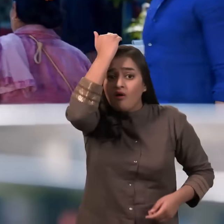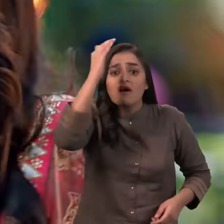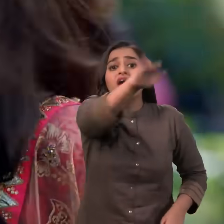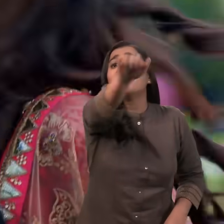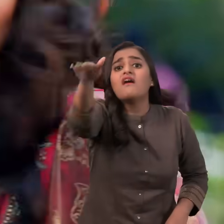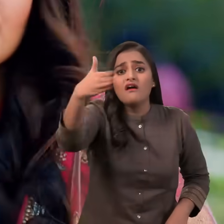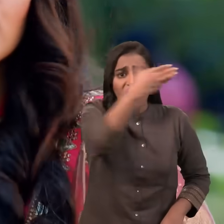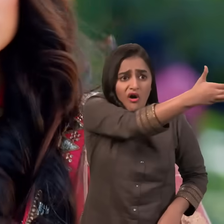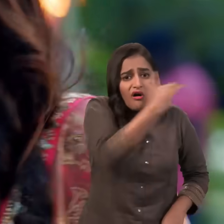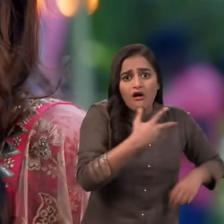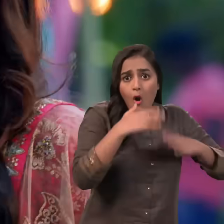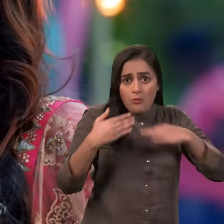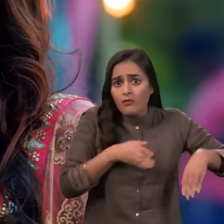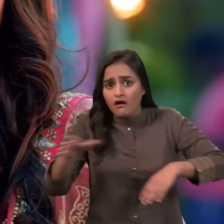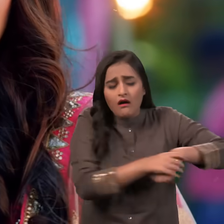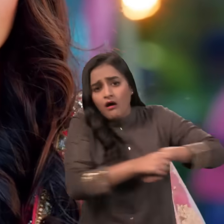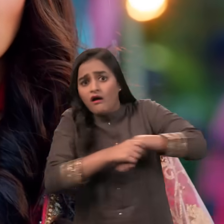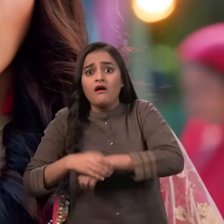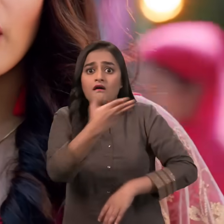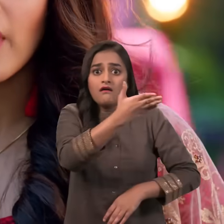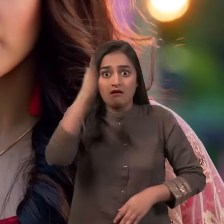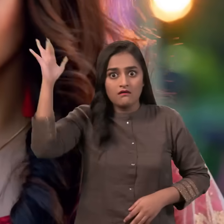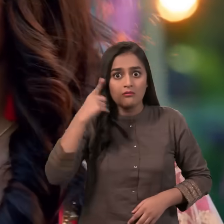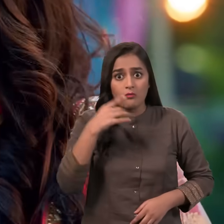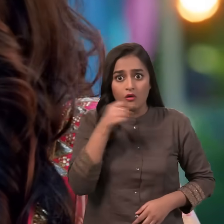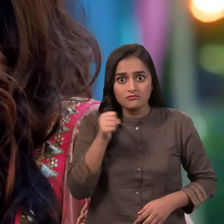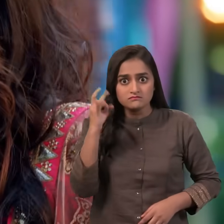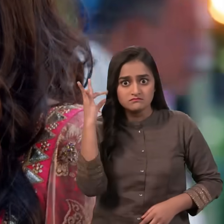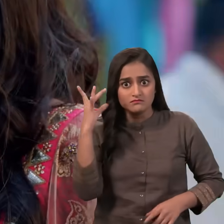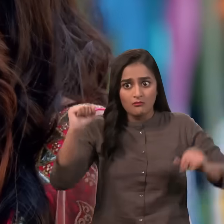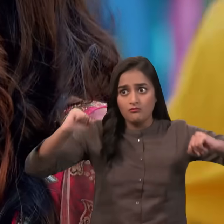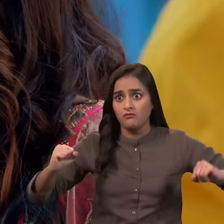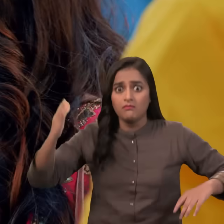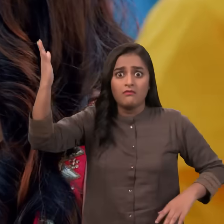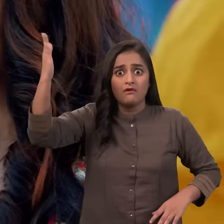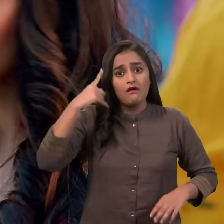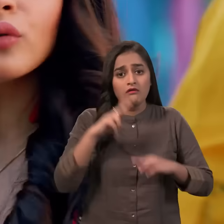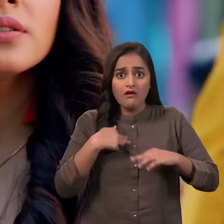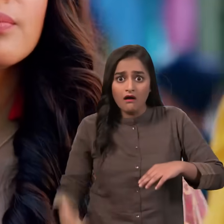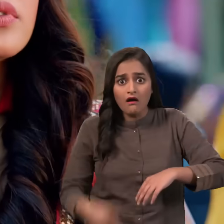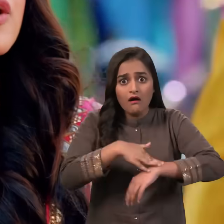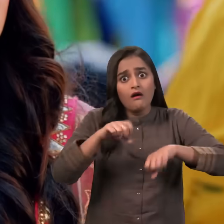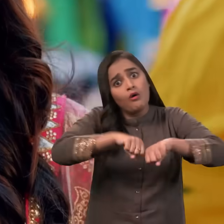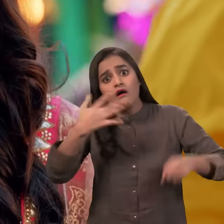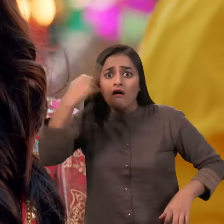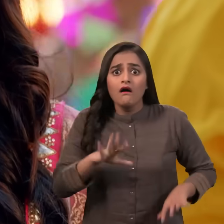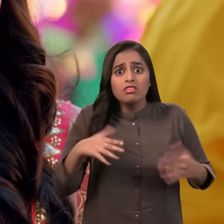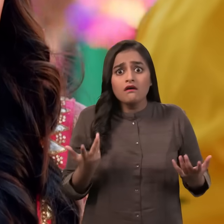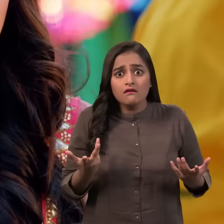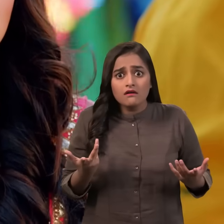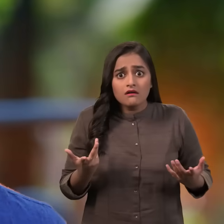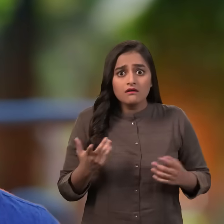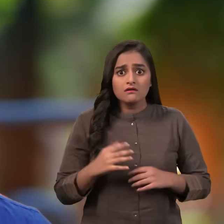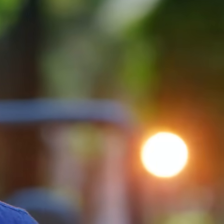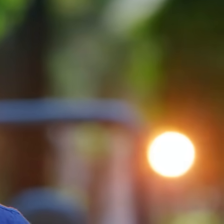रोहन वीर जी, देखो ना, प्रीतो मुझे घर के अंदर लेकर जा रही है और वहां ना हरक सिंह भड़के हुए होंगे। अगर उन्होंने सचमुच में मेरे हाथ पैर